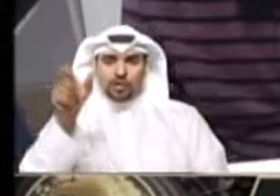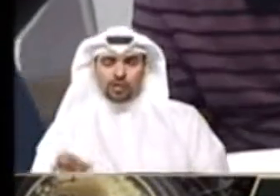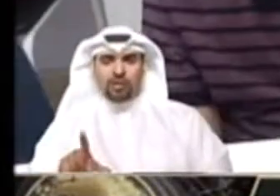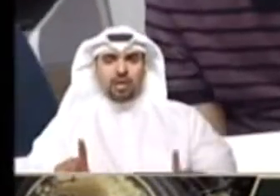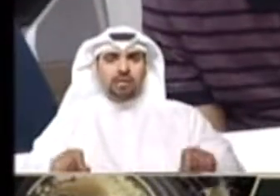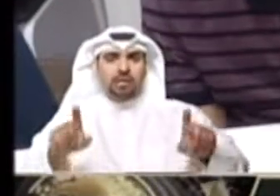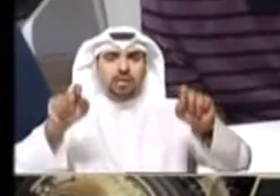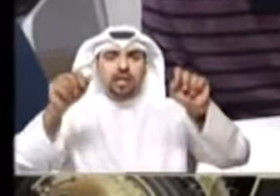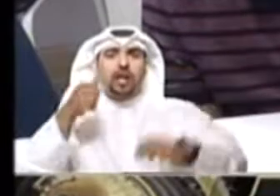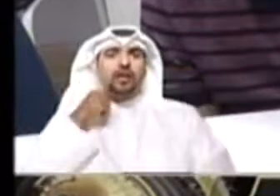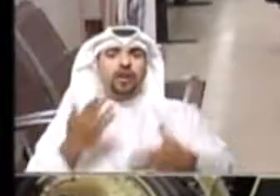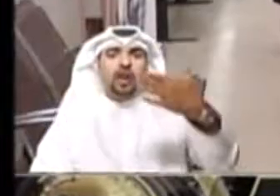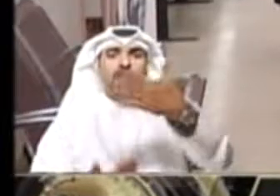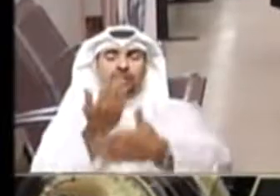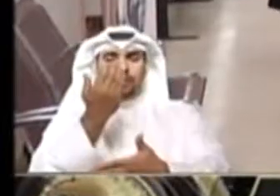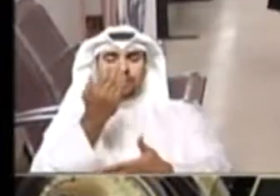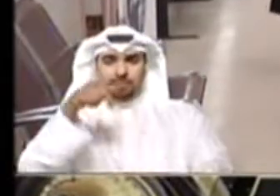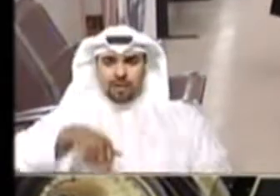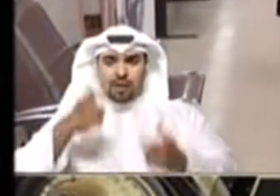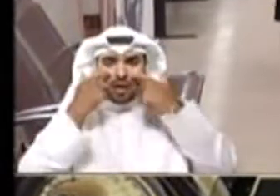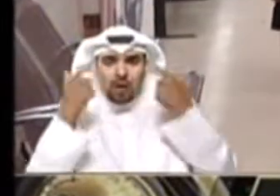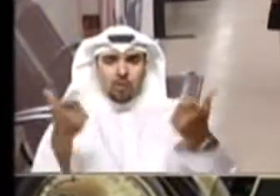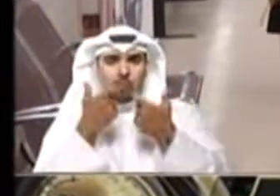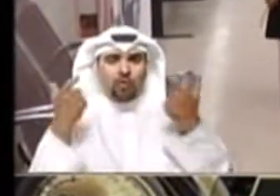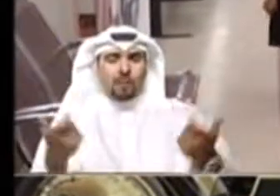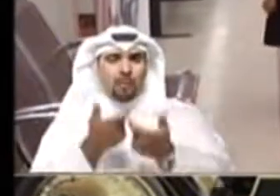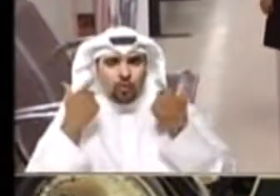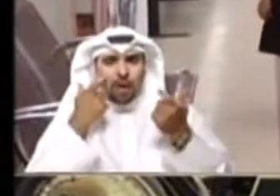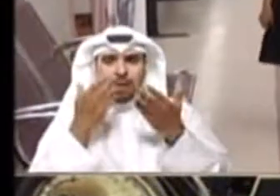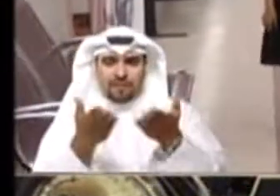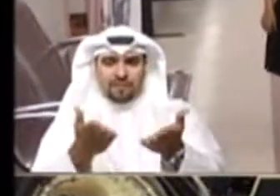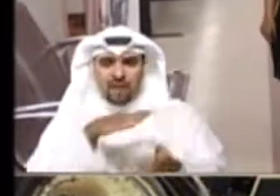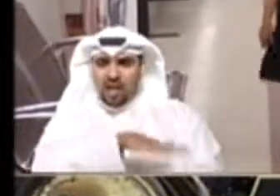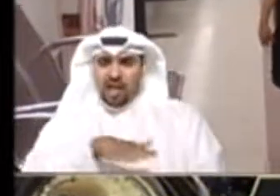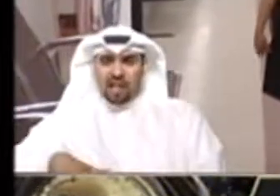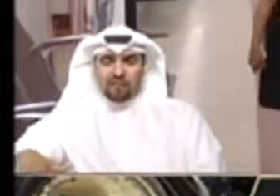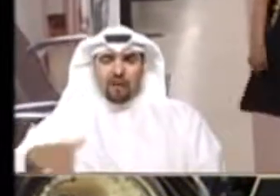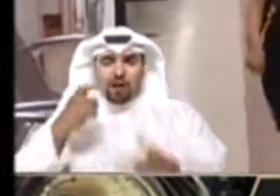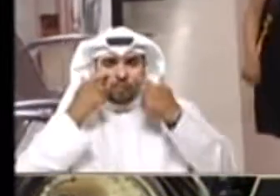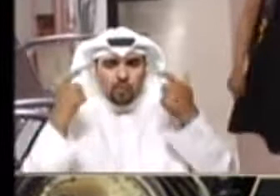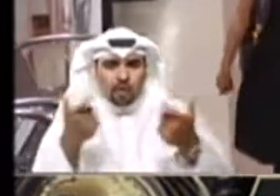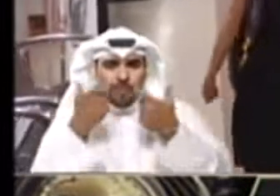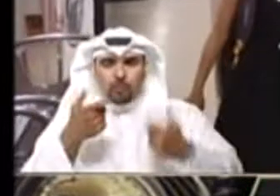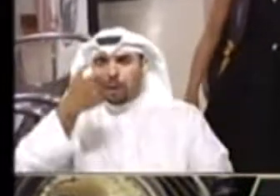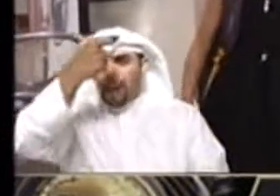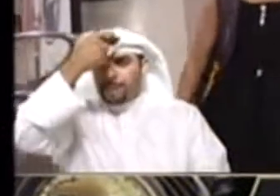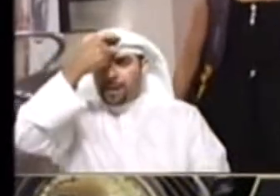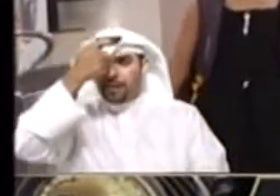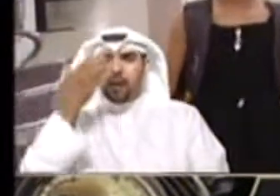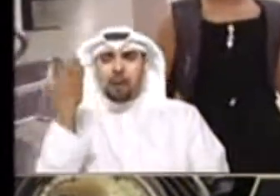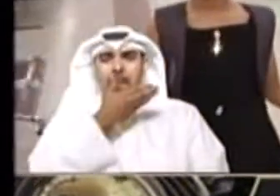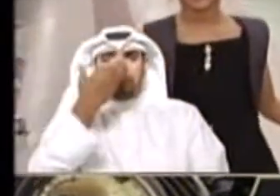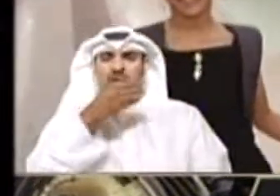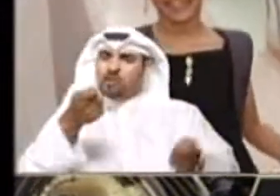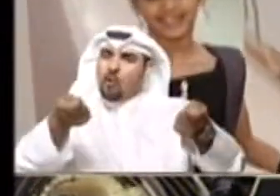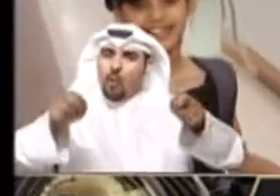تحت المتابعة والعلاج. جراء العلاج والمتابعة انحرم الأطفال من أبسط حقوقهم وهو حق التعليم.